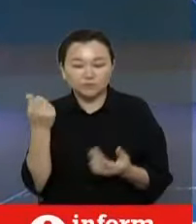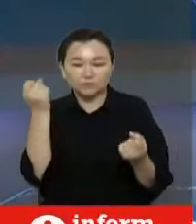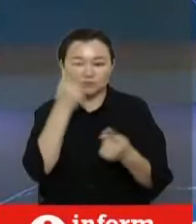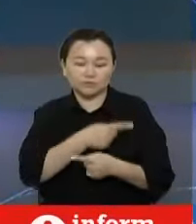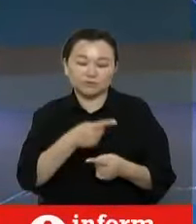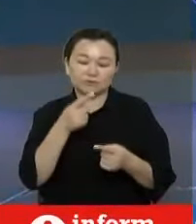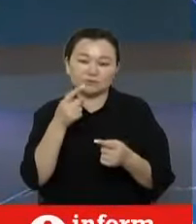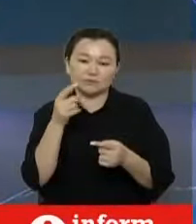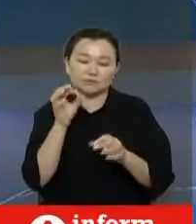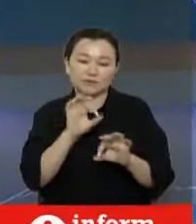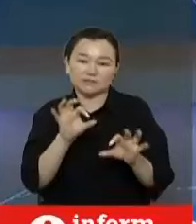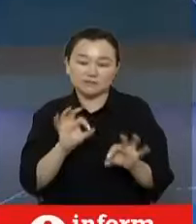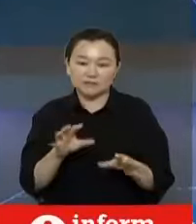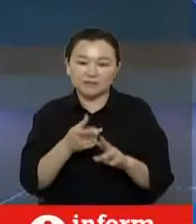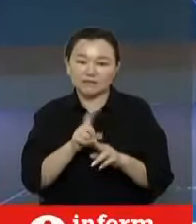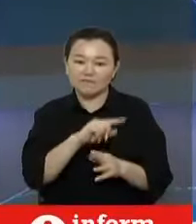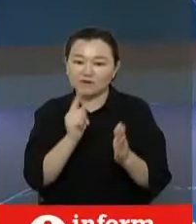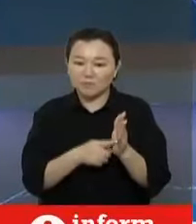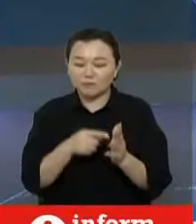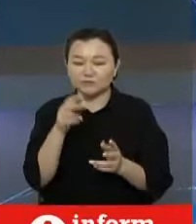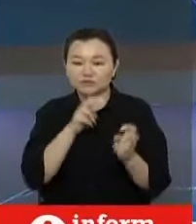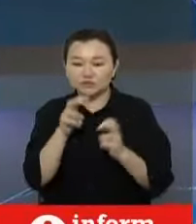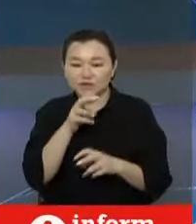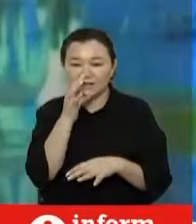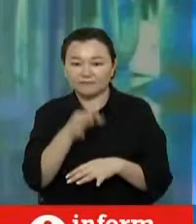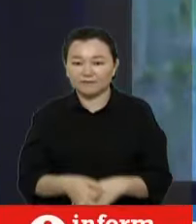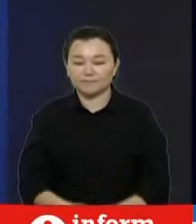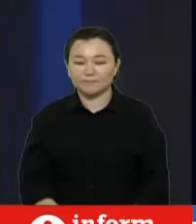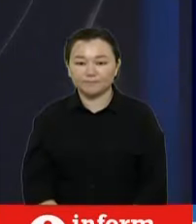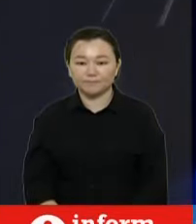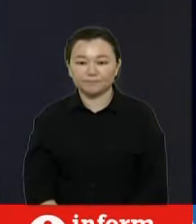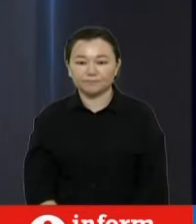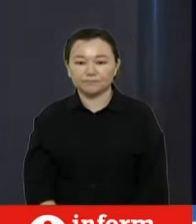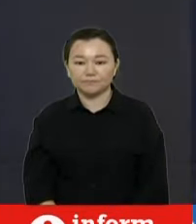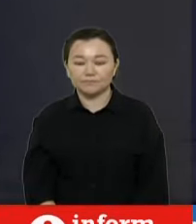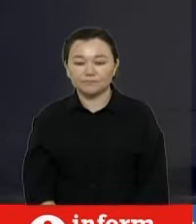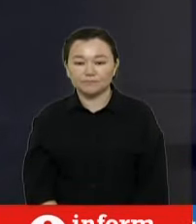керек-дерек жобасында осы сұрақтарға жауап іздеп көрді.